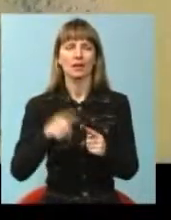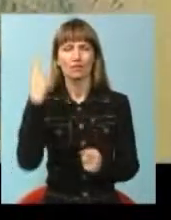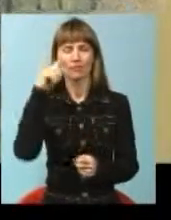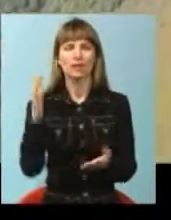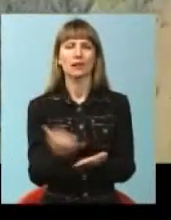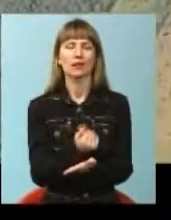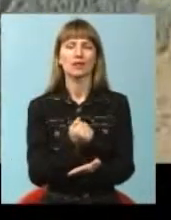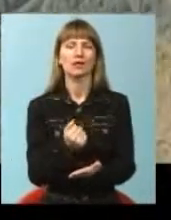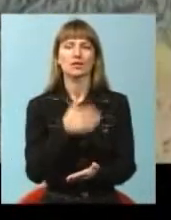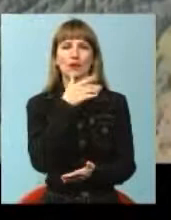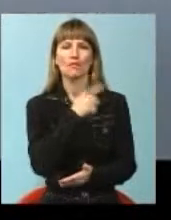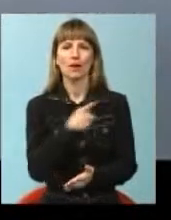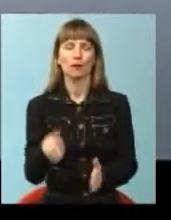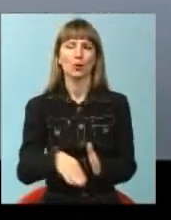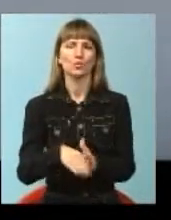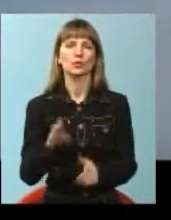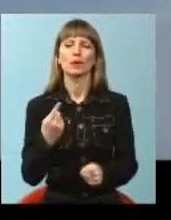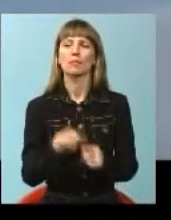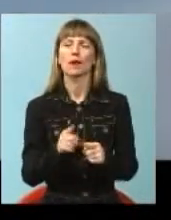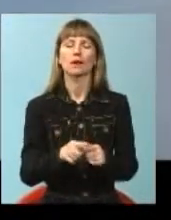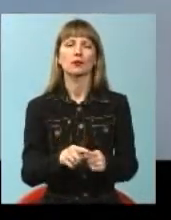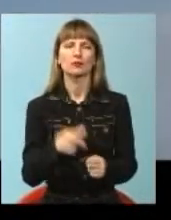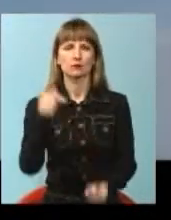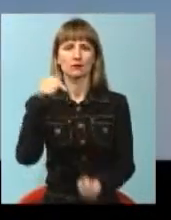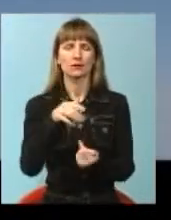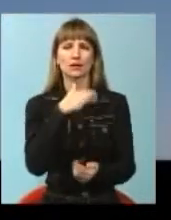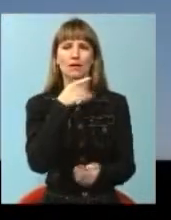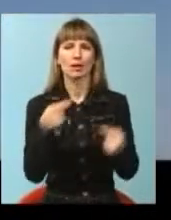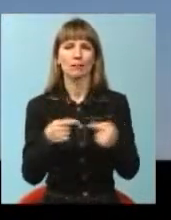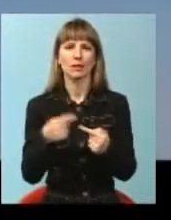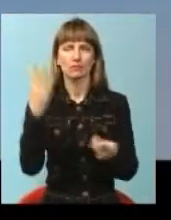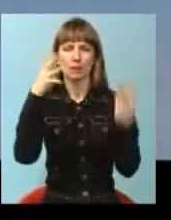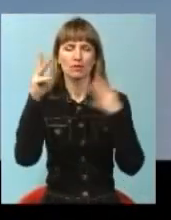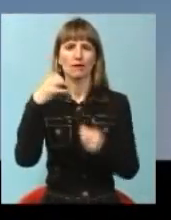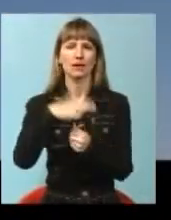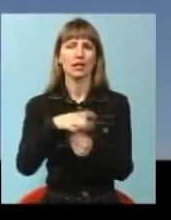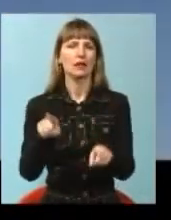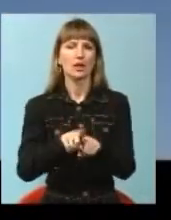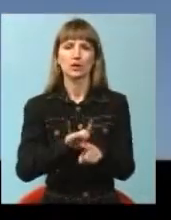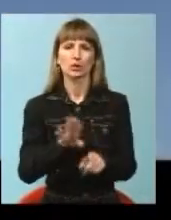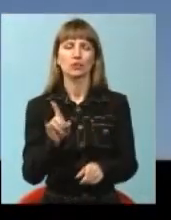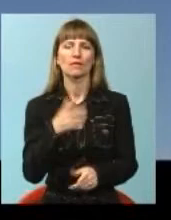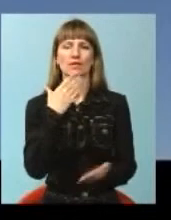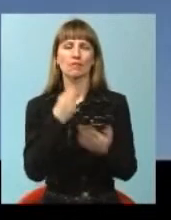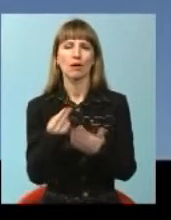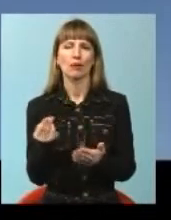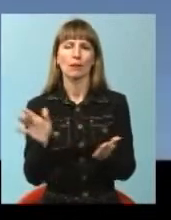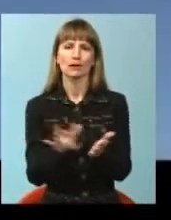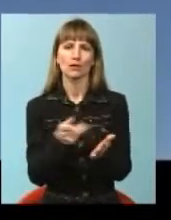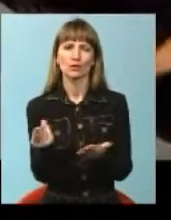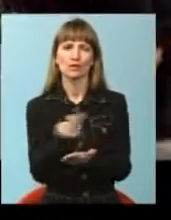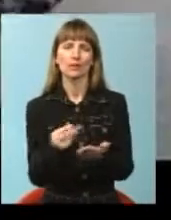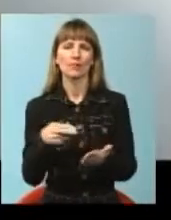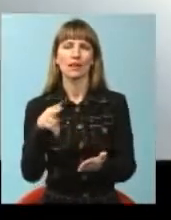Леонардо да Вінчі з часом удосконалили. Тож, звісно, сучасні моделі гвинтокрилів зовсім не схожі на ті, що у своєму зошиті накреслив